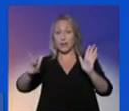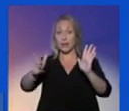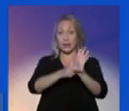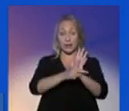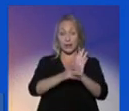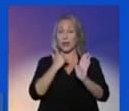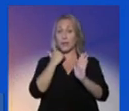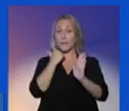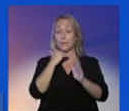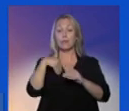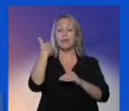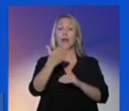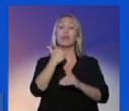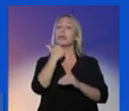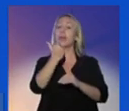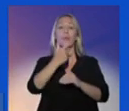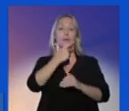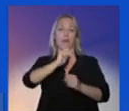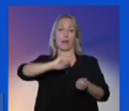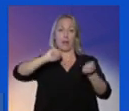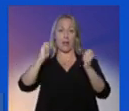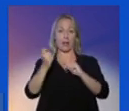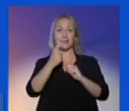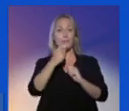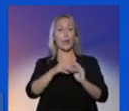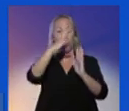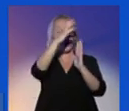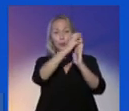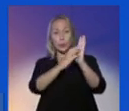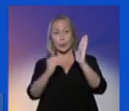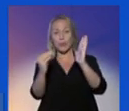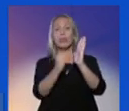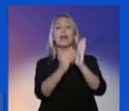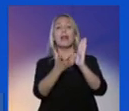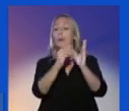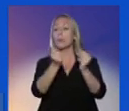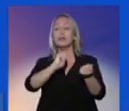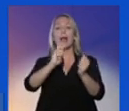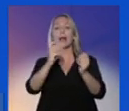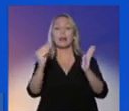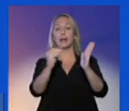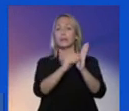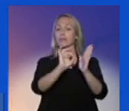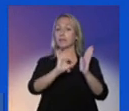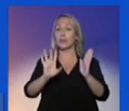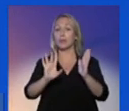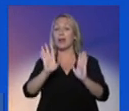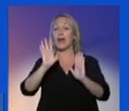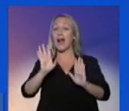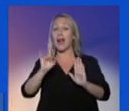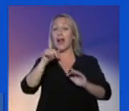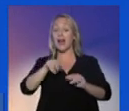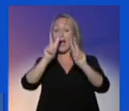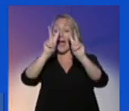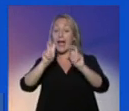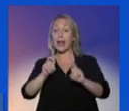δύσκολα μπορεί να αλλάξει. Γιατί η ίδια συμφωνία δεν προβλέπει διαδικασίες τροποποίησης, παρά μόνο έλεγχο της εφαρμογής